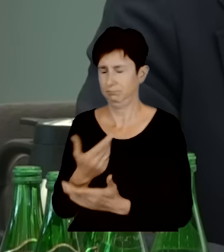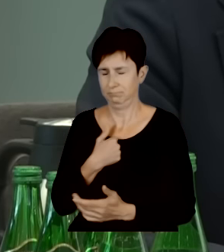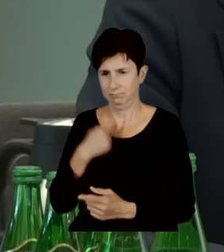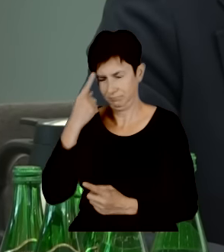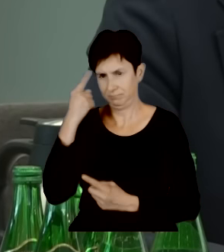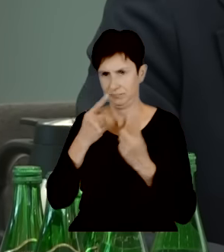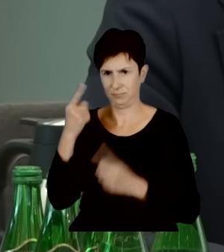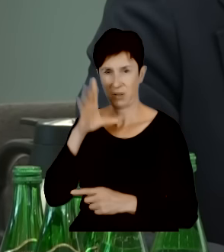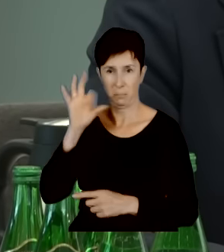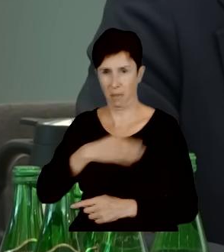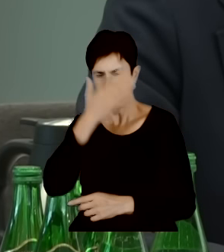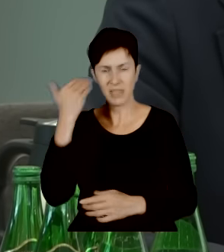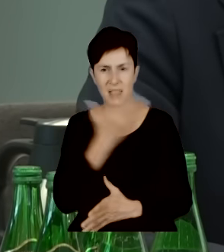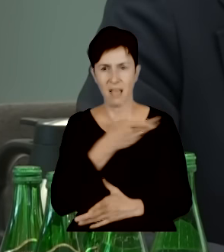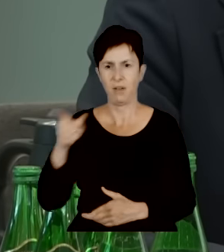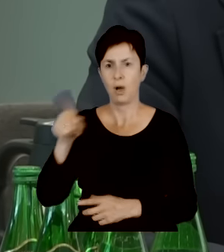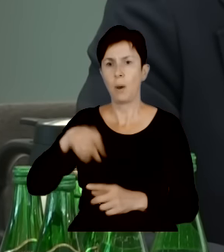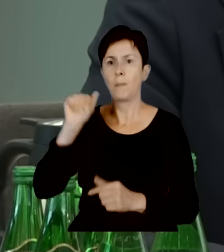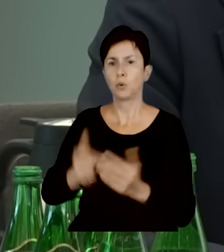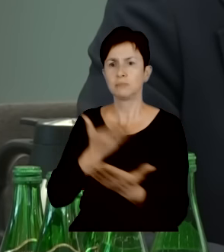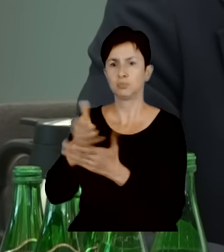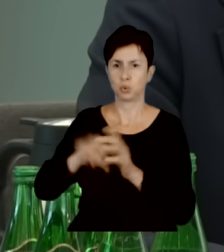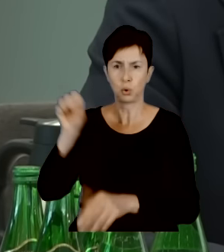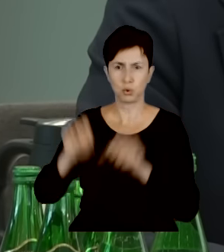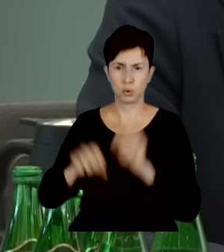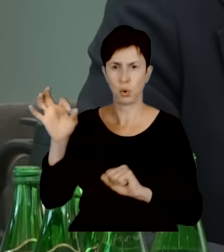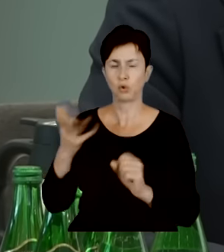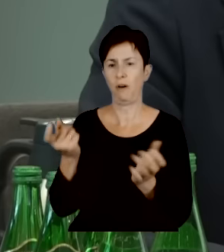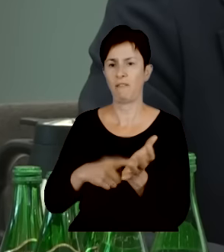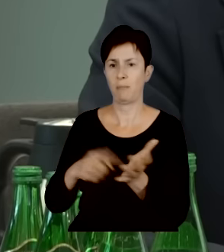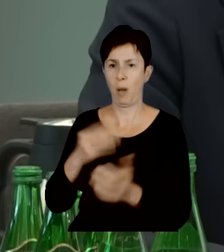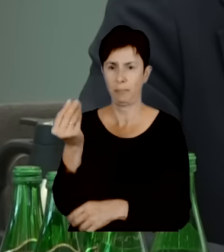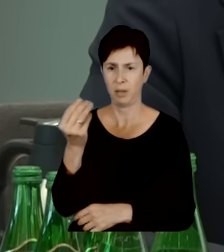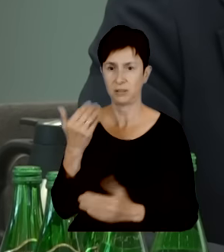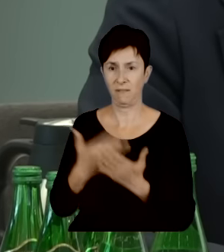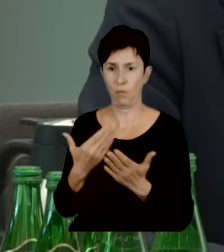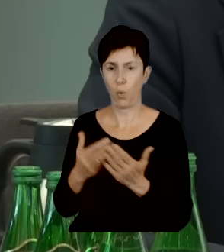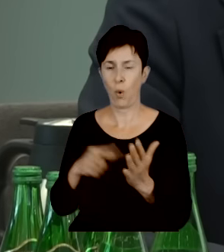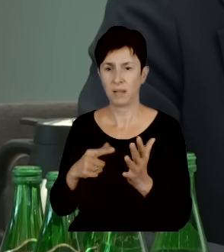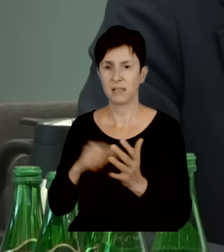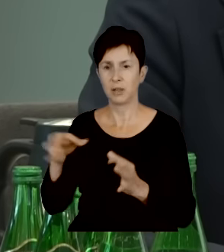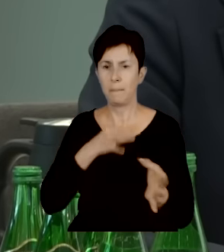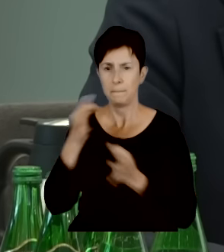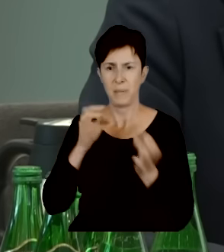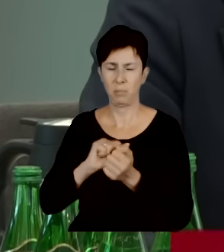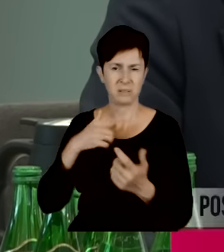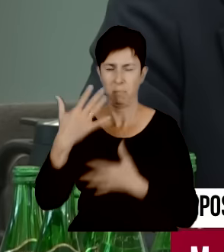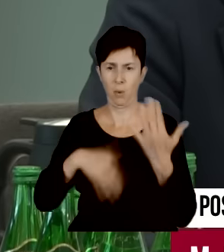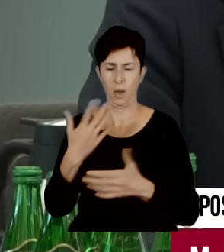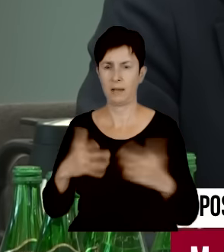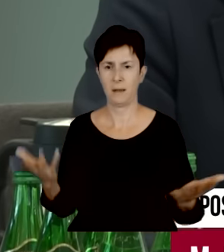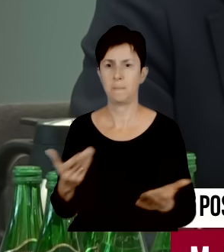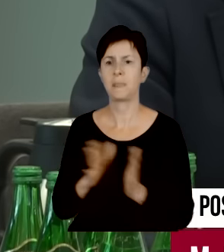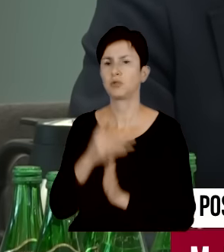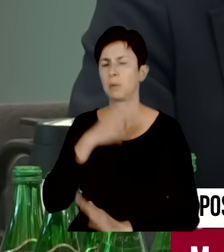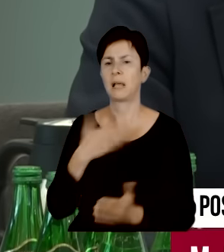że pan będzie tego wiedział że się musiał sądzić żeby odzyskać te pieniądze co właśnie wynika z tego gali Matias o który pana tutaj pytamy a Proszę powiedzieć dlaczego w